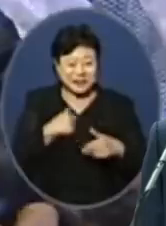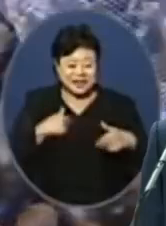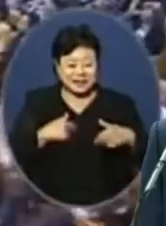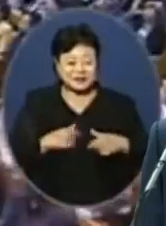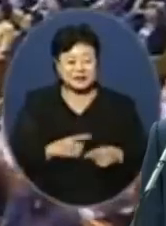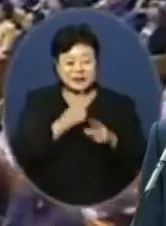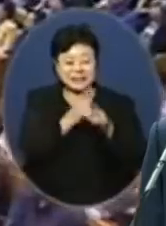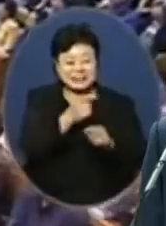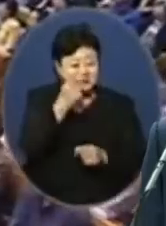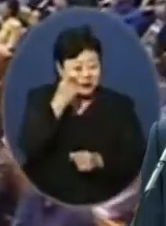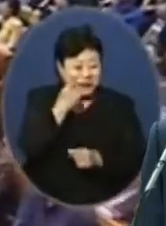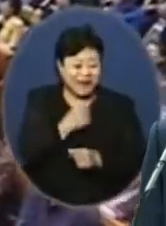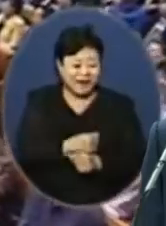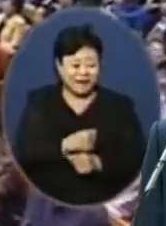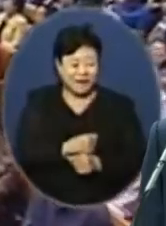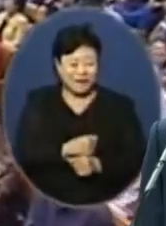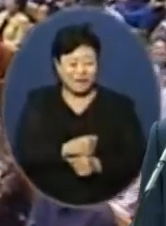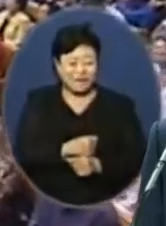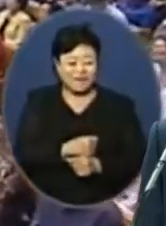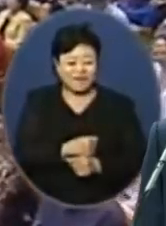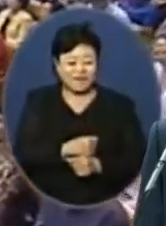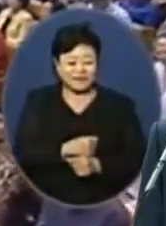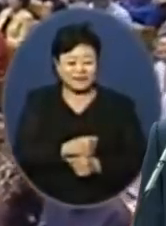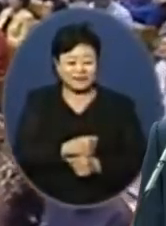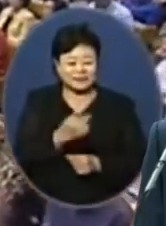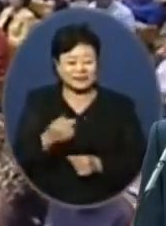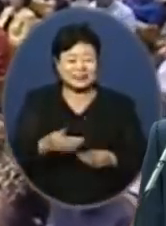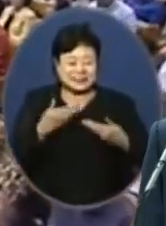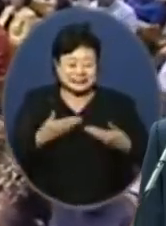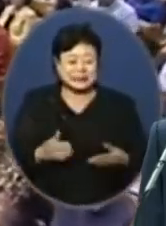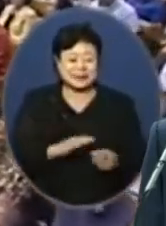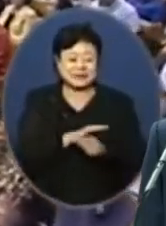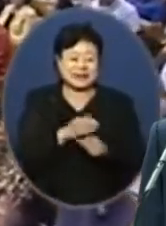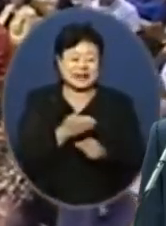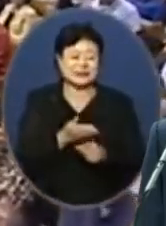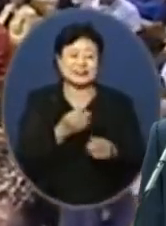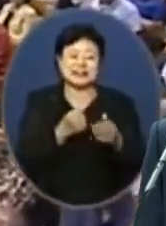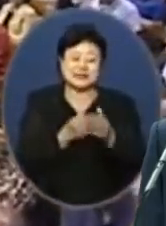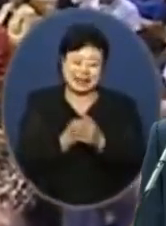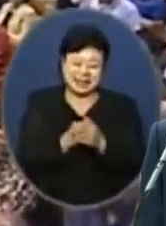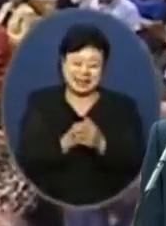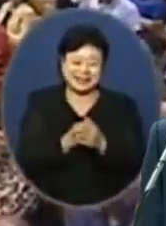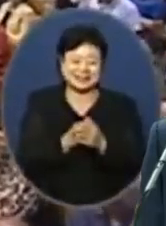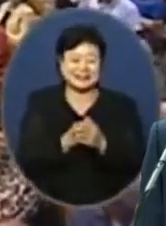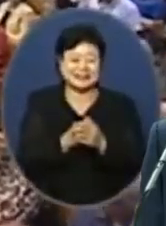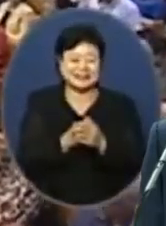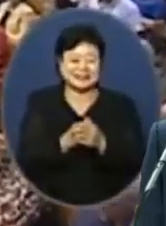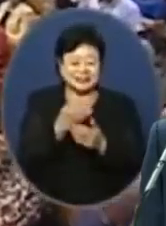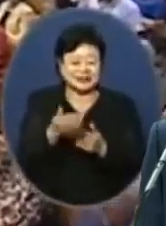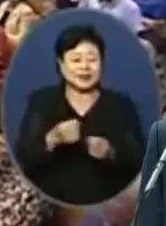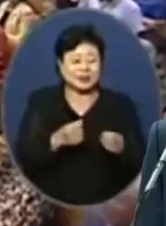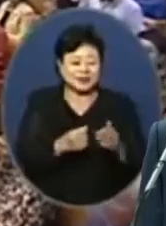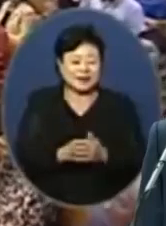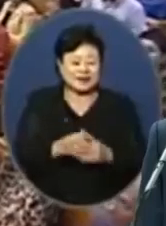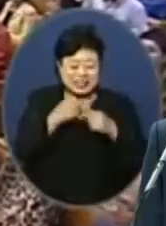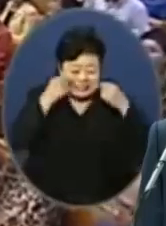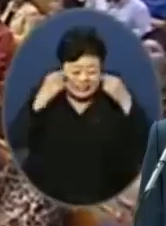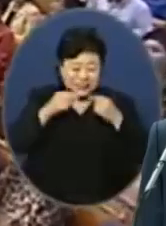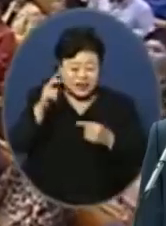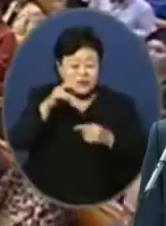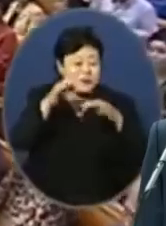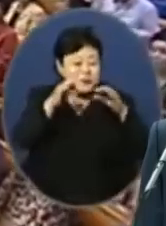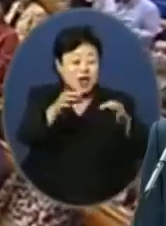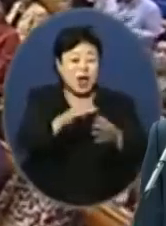기쁨을 이기지 못하시며 너를 잠잠히 사랑하시며 너로 말미암아 즐거이